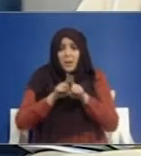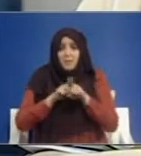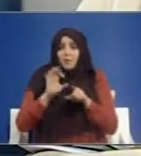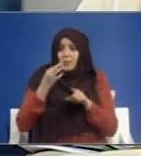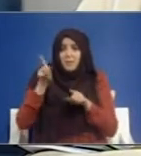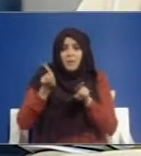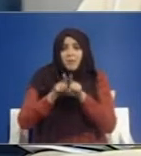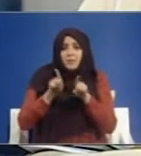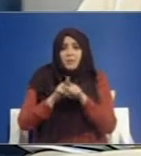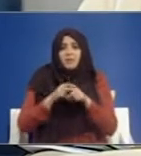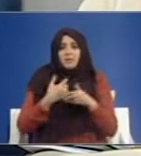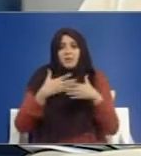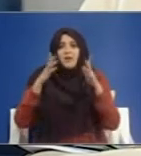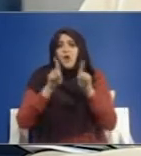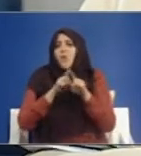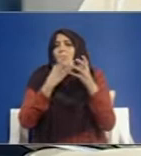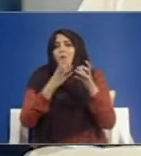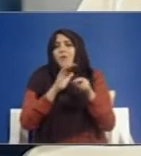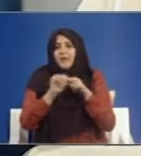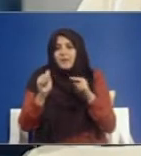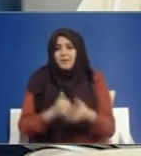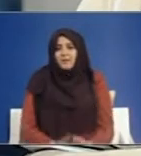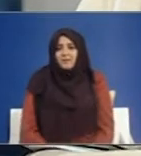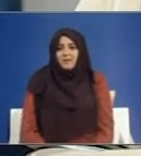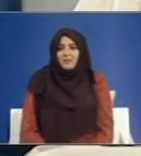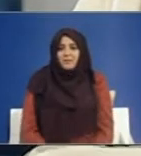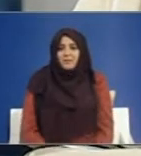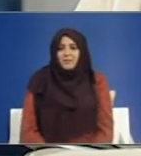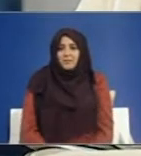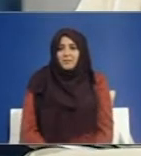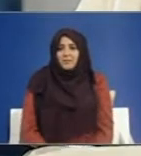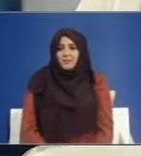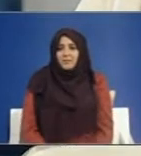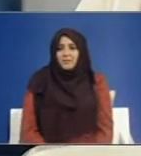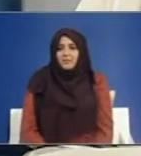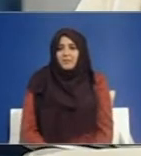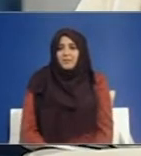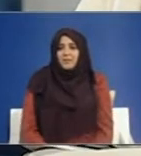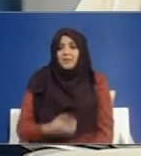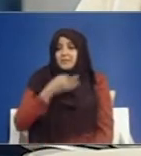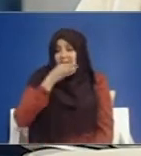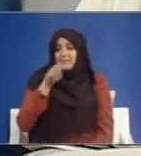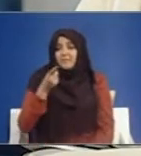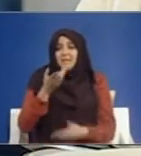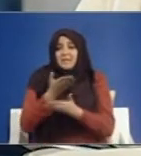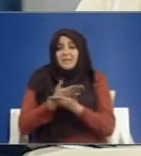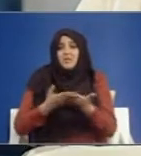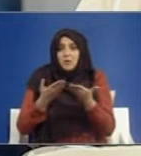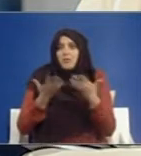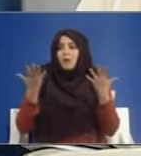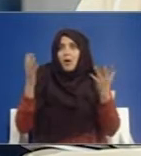نعم. قال: إذن يفعل ما شاء أن يفعله فلا بأس. يعني معناه الموقف